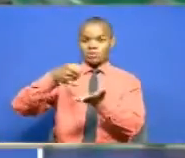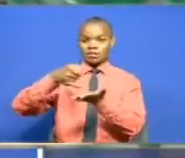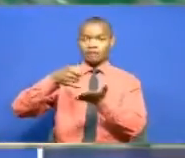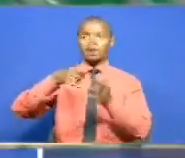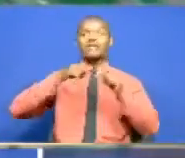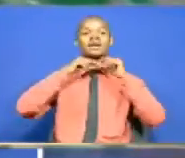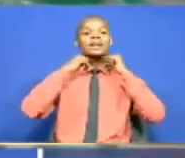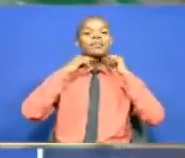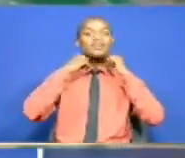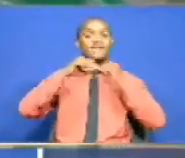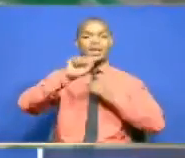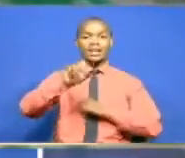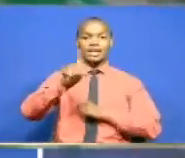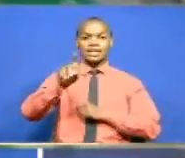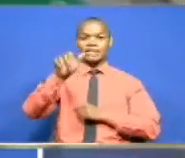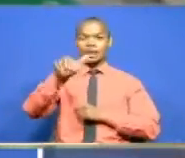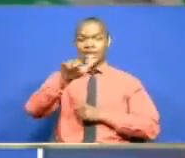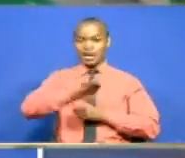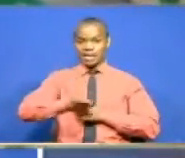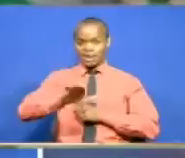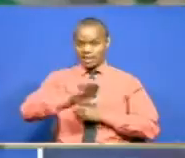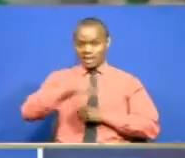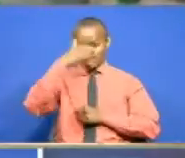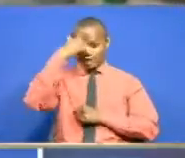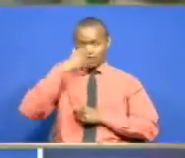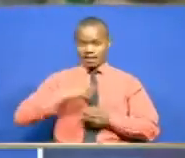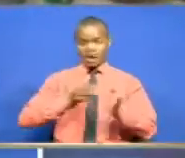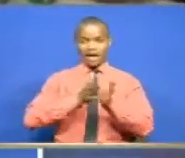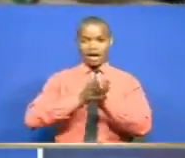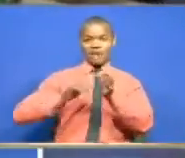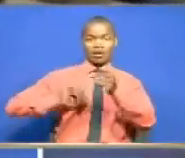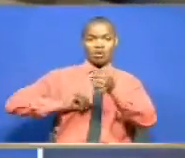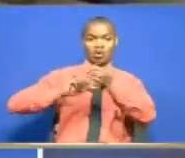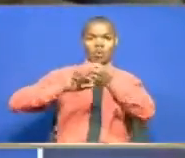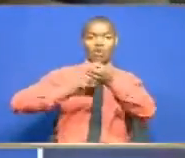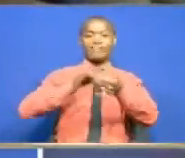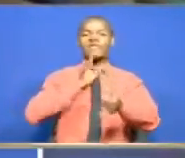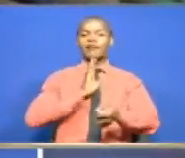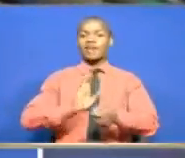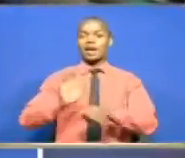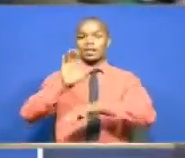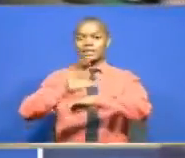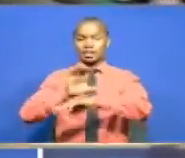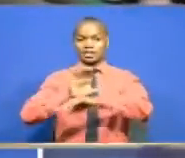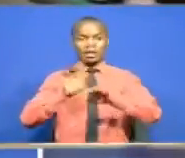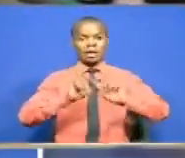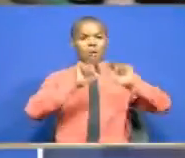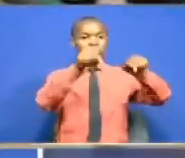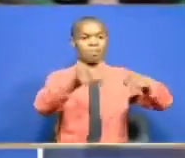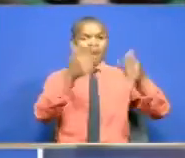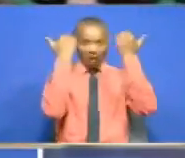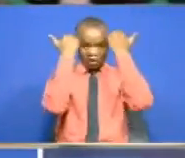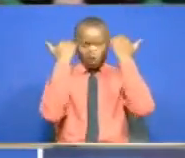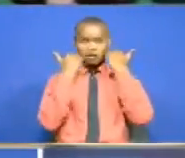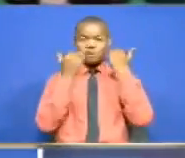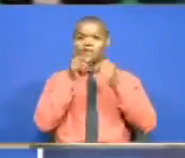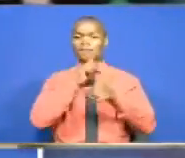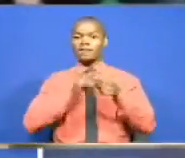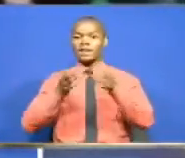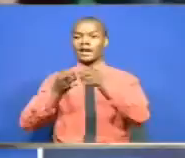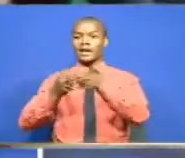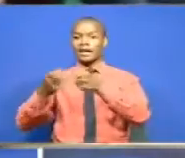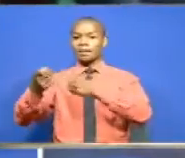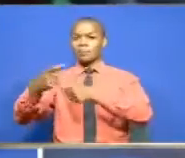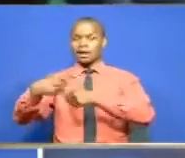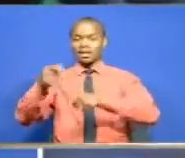kanisa la SDA huko Thika na mkewe mzee wa kanisa imeelekezwa mahakamani yapata miezi 8 tangu kisa